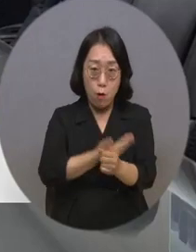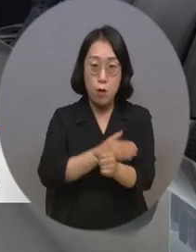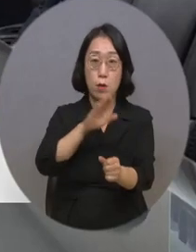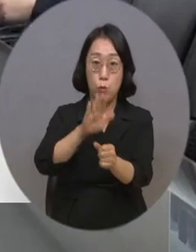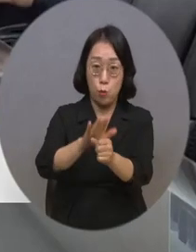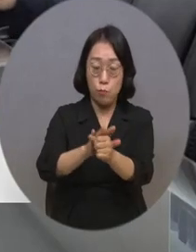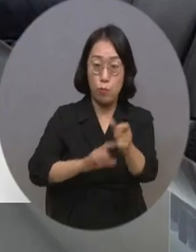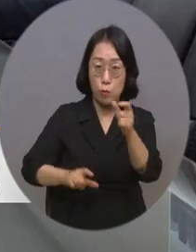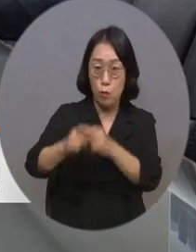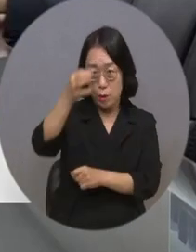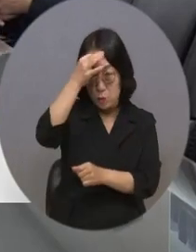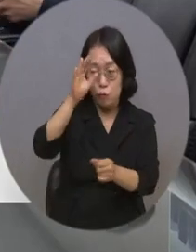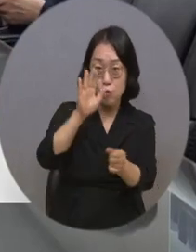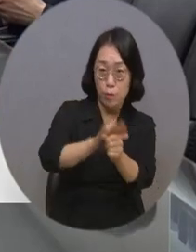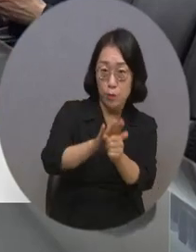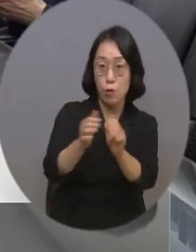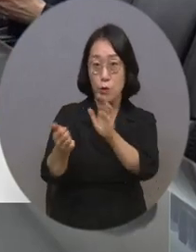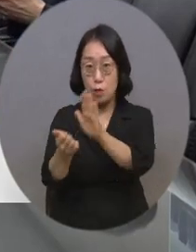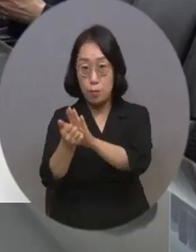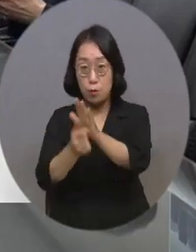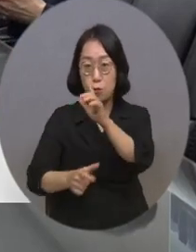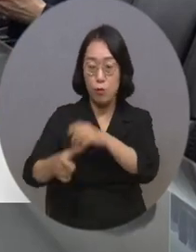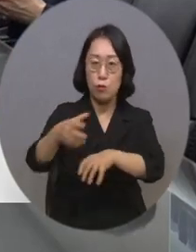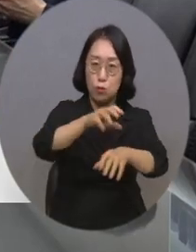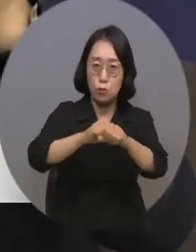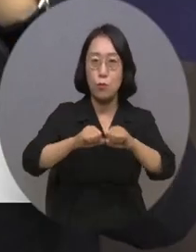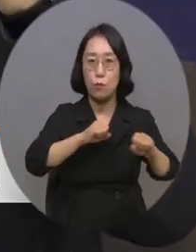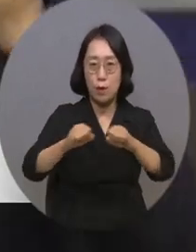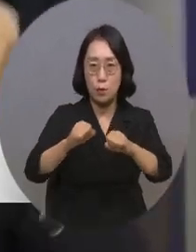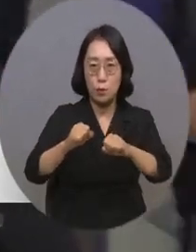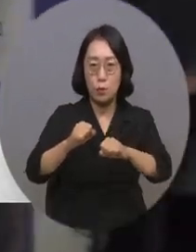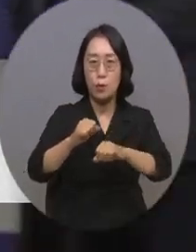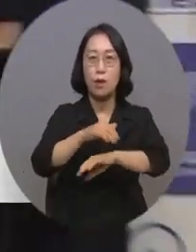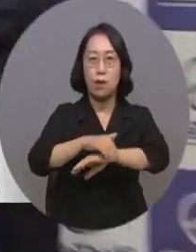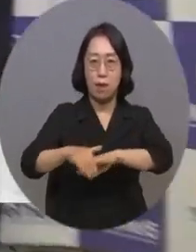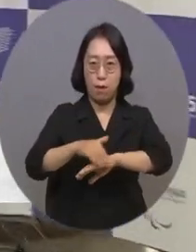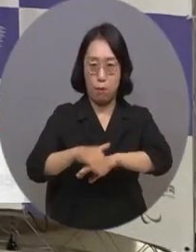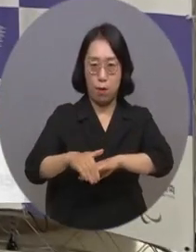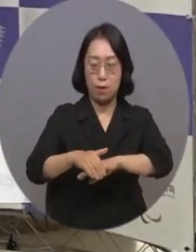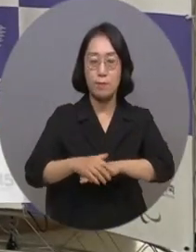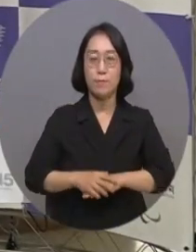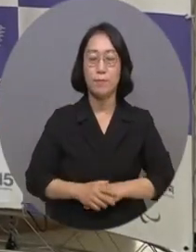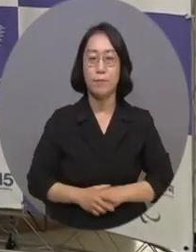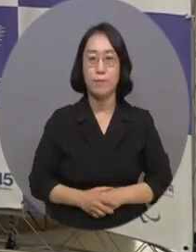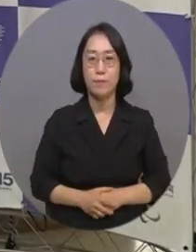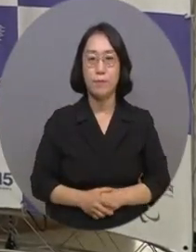등 상호협력체계 구축을 위해 적극 나설 방침입니다. 복지TV 뉴스 박순용입니다.